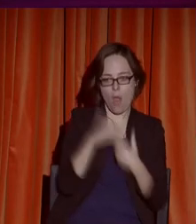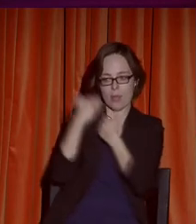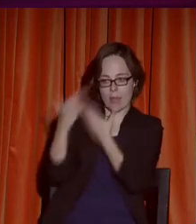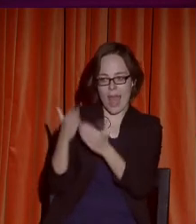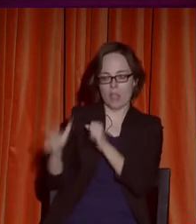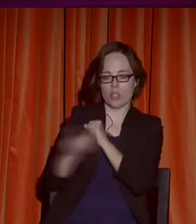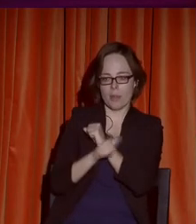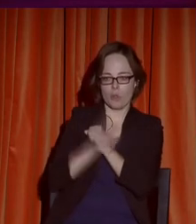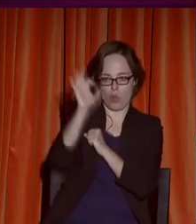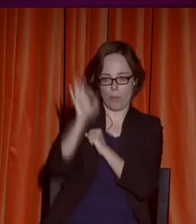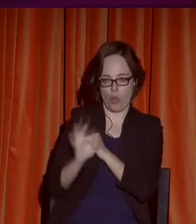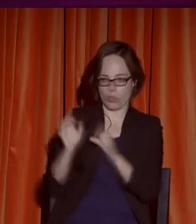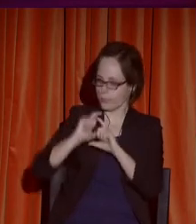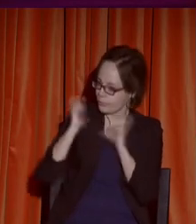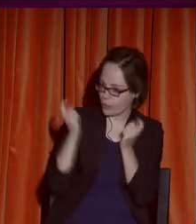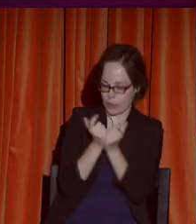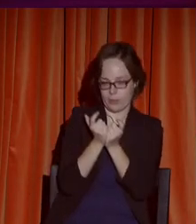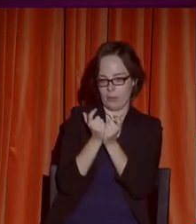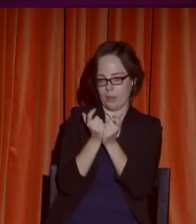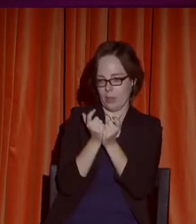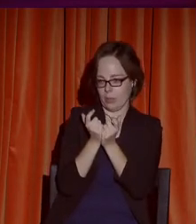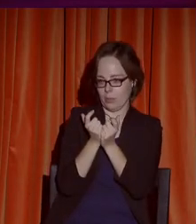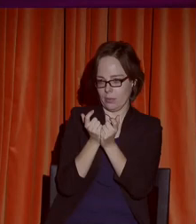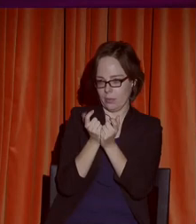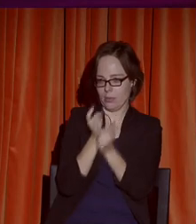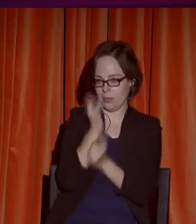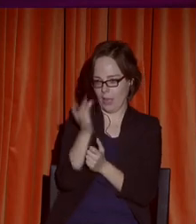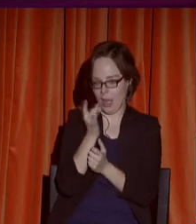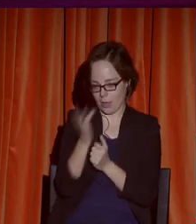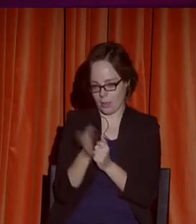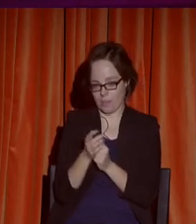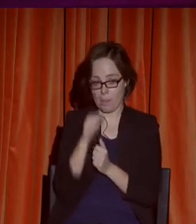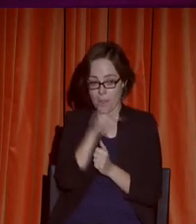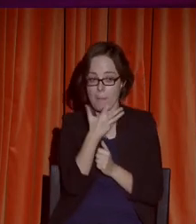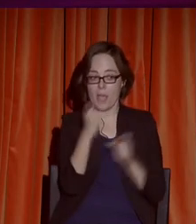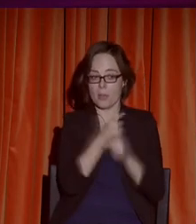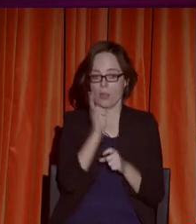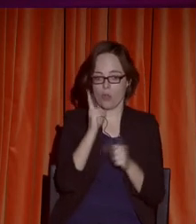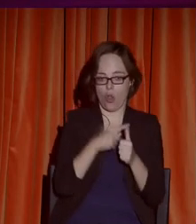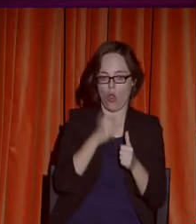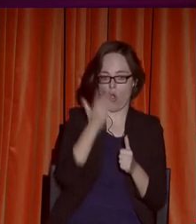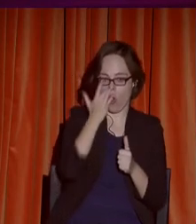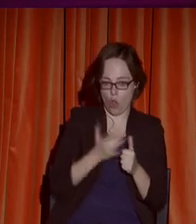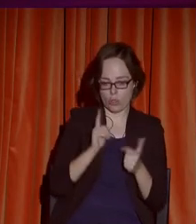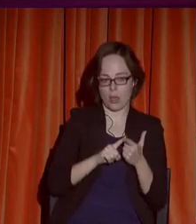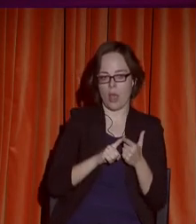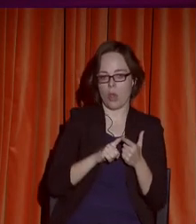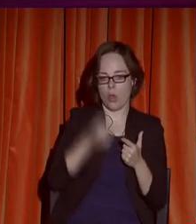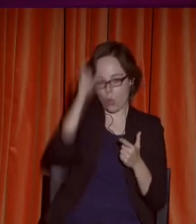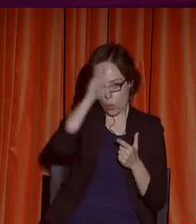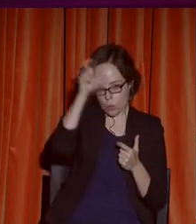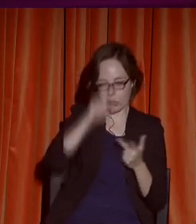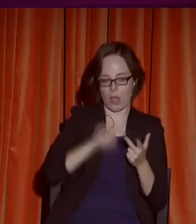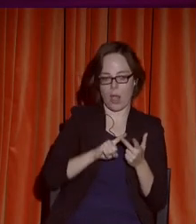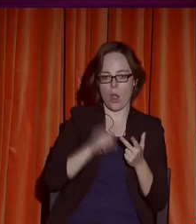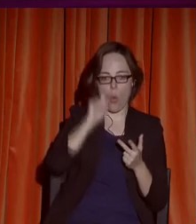Trybunałowi 70% wszystkich zawisłych spraw. Te 5 państw to Rosja, Turcja,